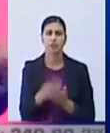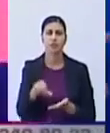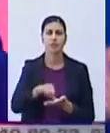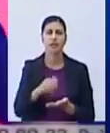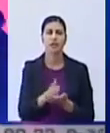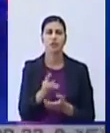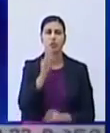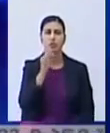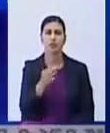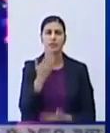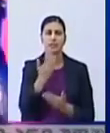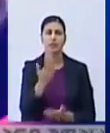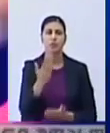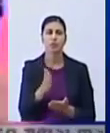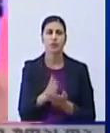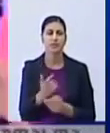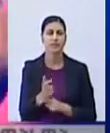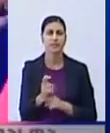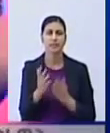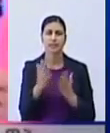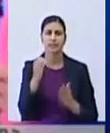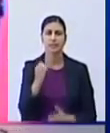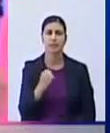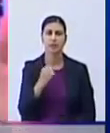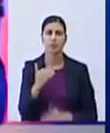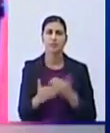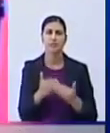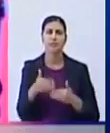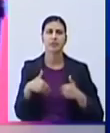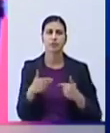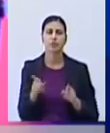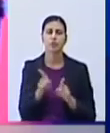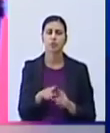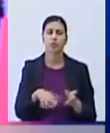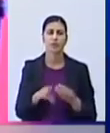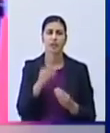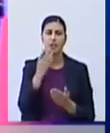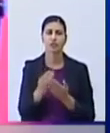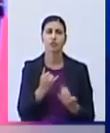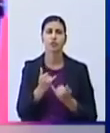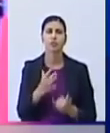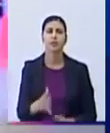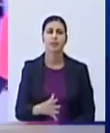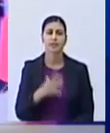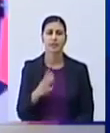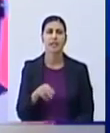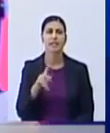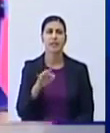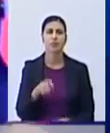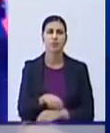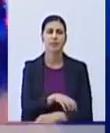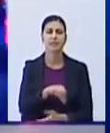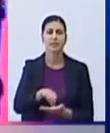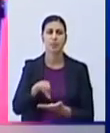ბრძანდებით რომ უპასუხოთ კითხვებს თუ კი ისინი ჩნდება. ძალიან დიდი მადლობა წარმატებებს გისურვებთ ისე როგორც ყოველას. ჩვენი სტუდიის სტუმრები იყვნენ ლეიბორისტული